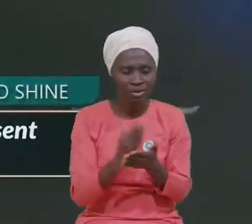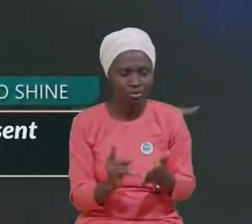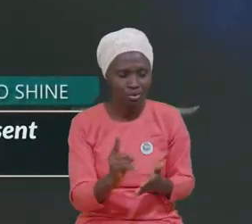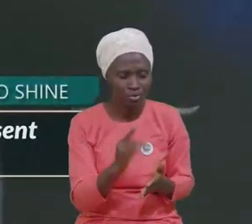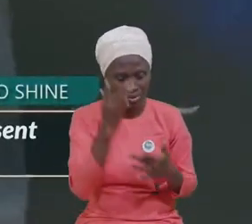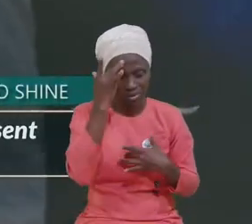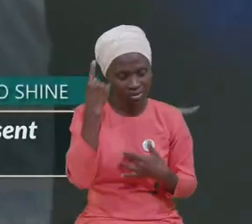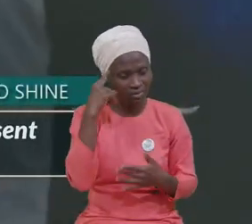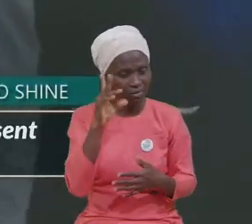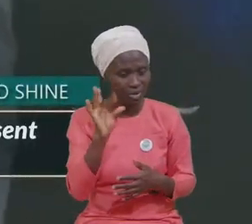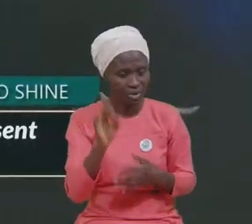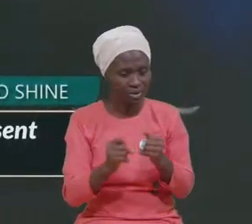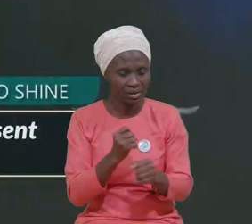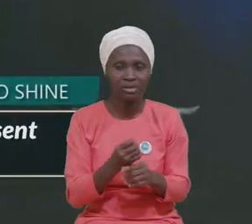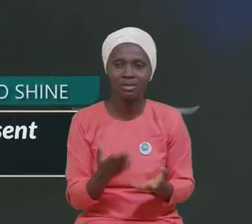8 ans.